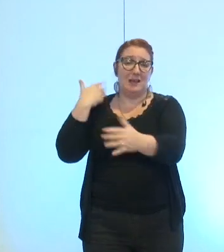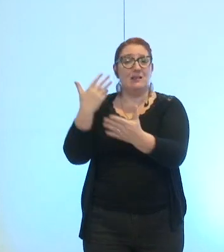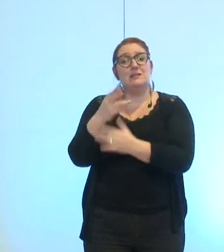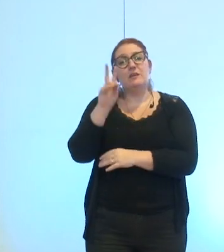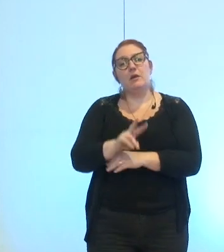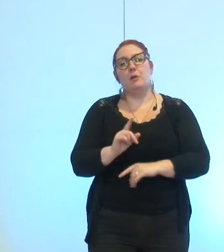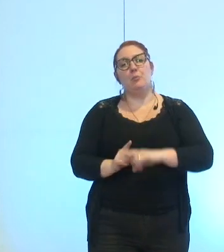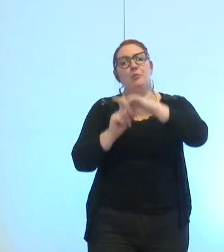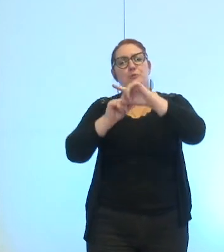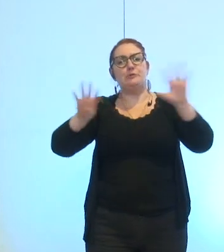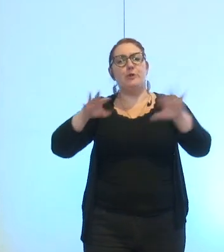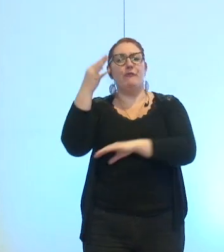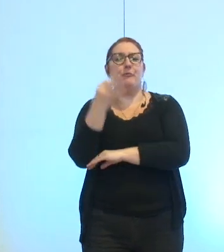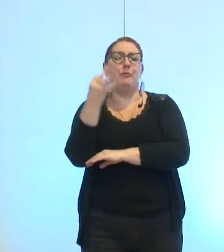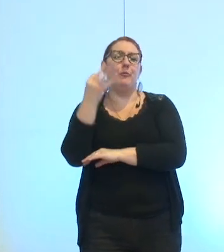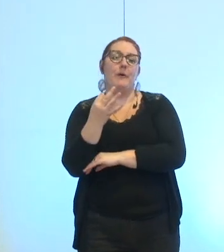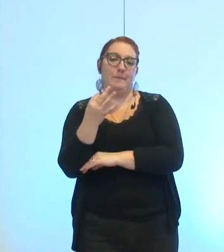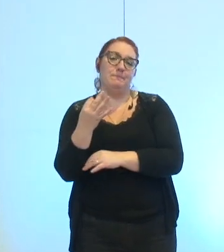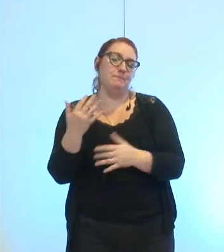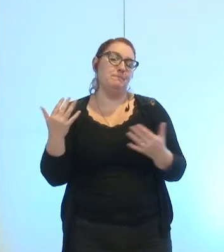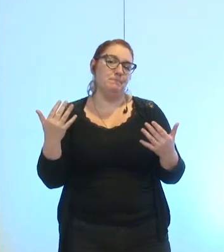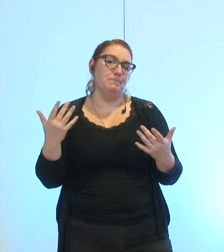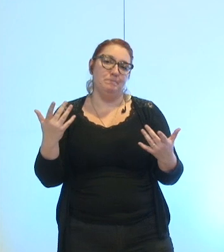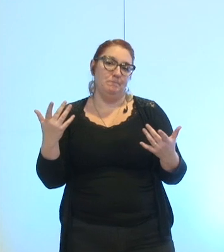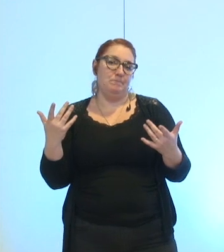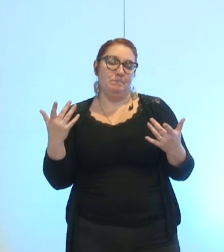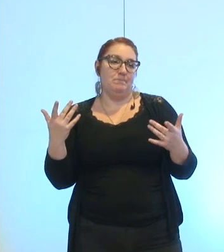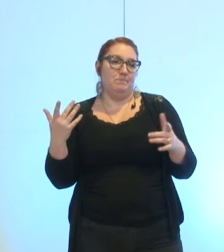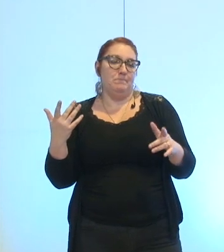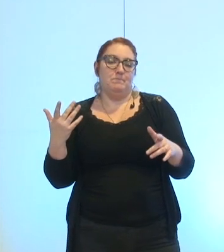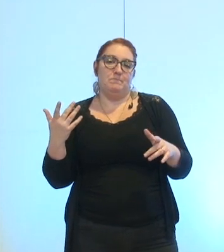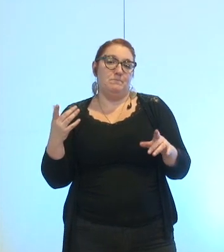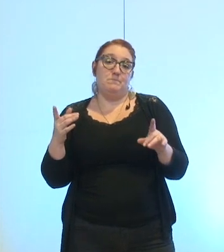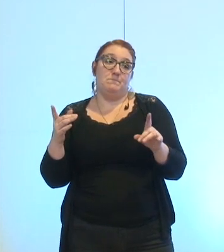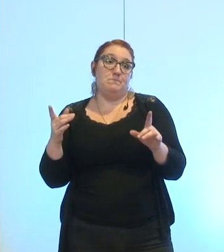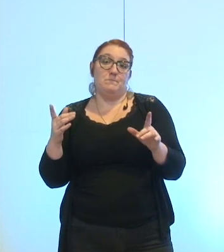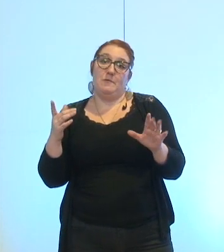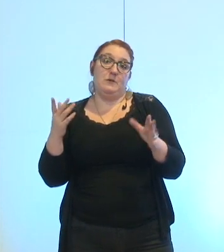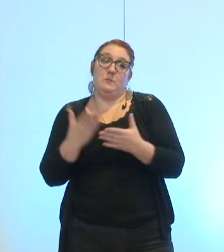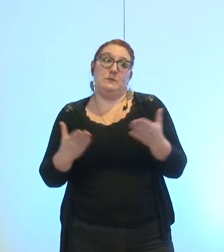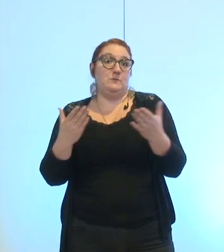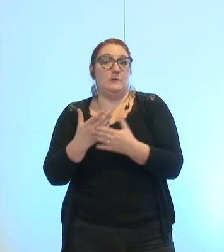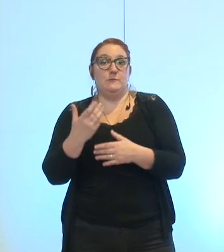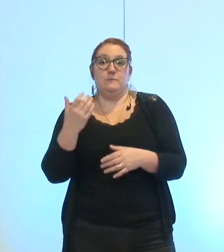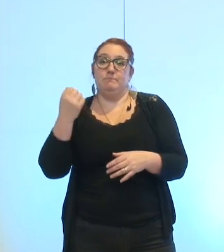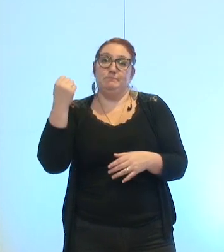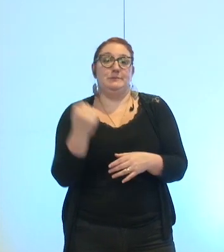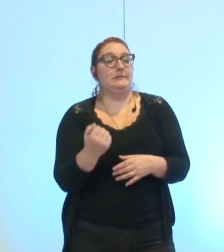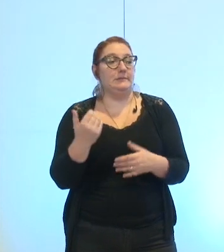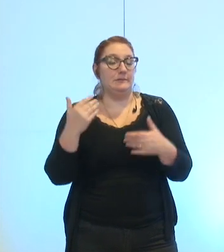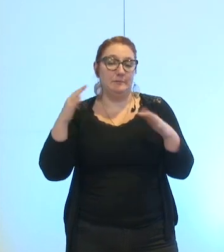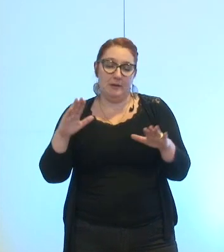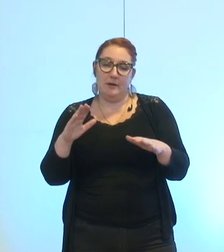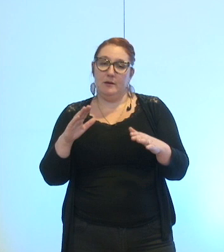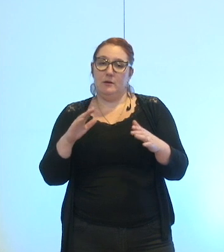de 9 points n'a pas contribué à modifier la donne le niveau le poids fiscal et le niveau de taxe foncière